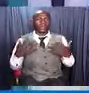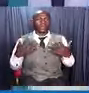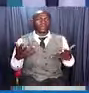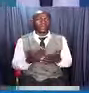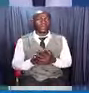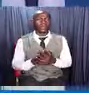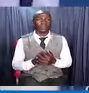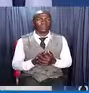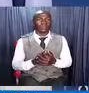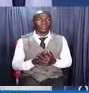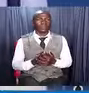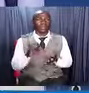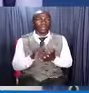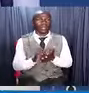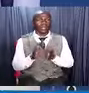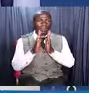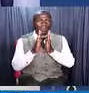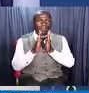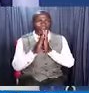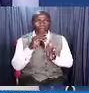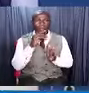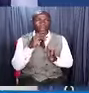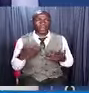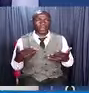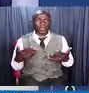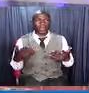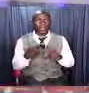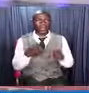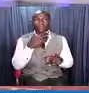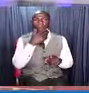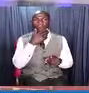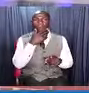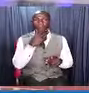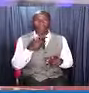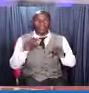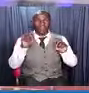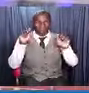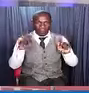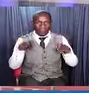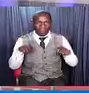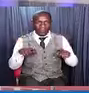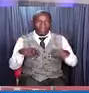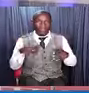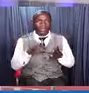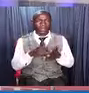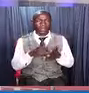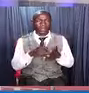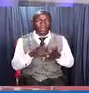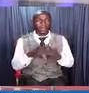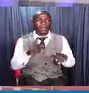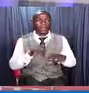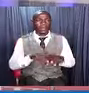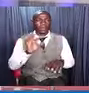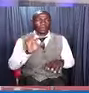Hallelujah. Hallelujah. Ili mumuombapo baba jambo lolote lile. So when you pray to my father anything. Kufanya, so that he fulfills it. Maana kila saa